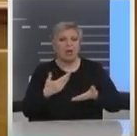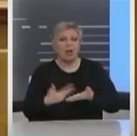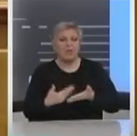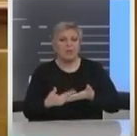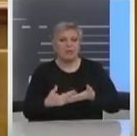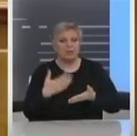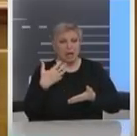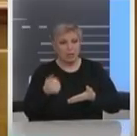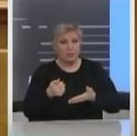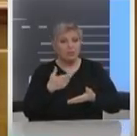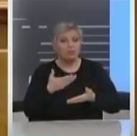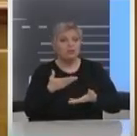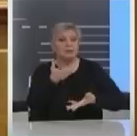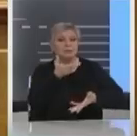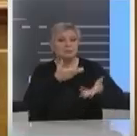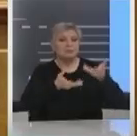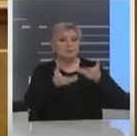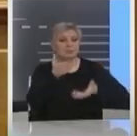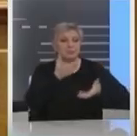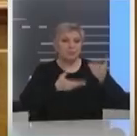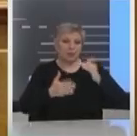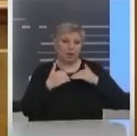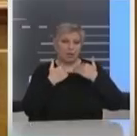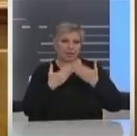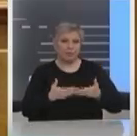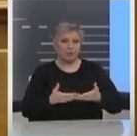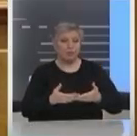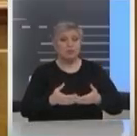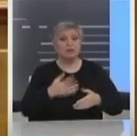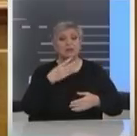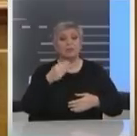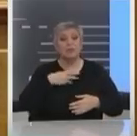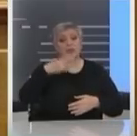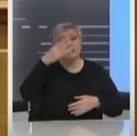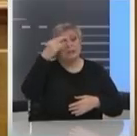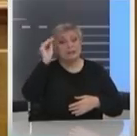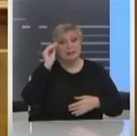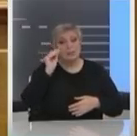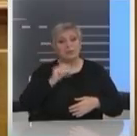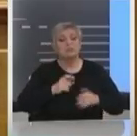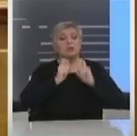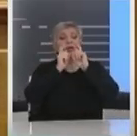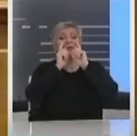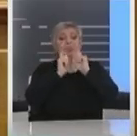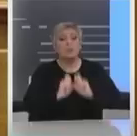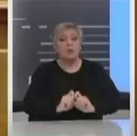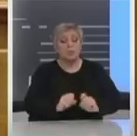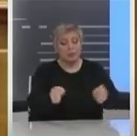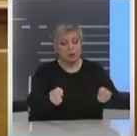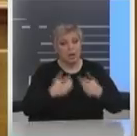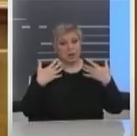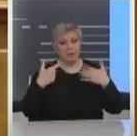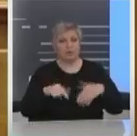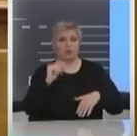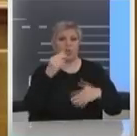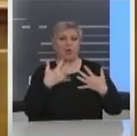διαπραγματευτεί αξιόπιστα. Γι' αυτό και ο κύριος Τσίπρας οφείλει να ενημερώσει την εθνική αντιπροσωπεία και